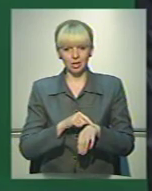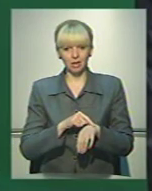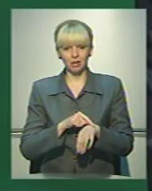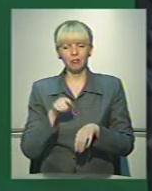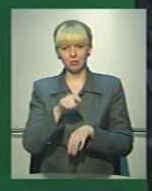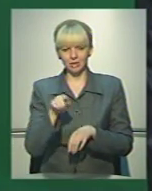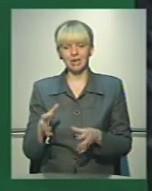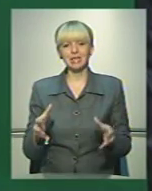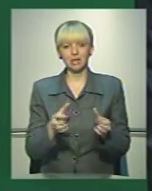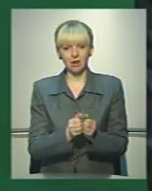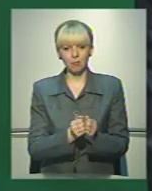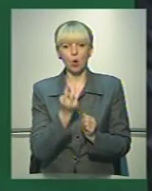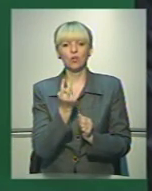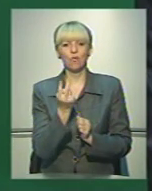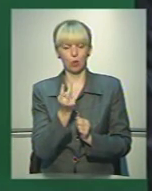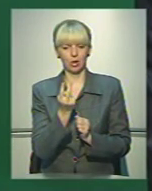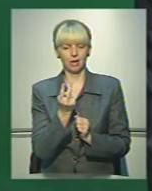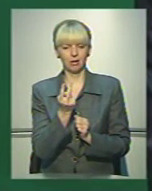їх затримували, двоє